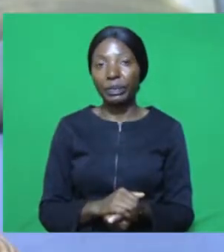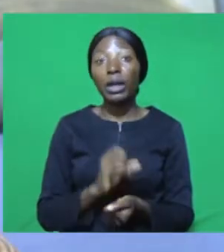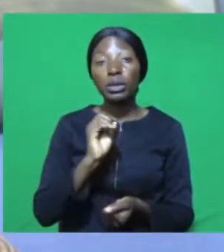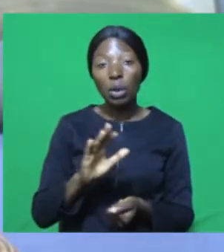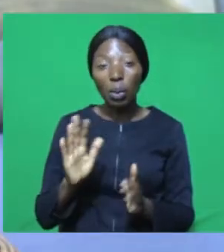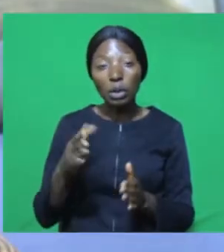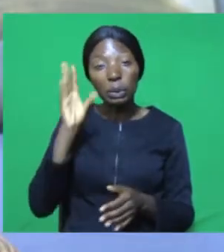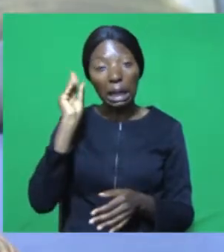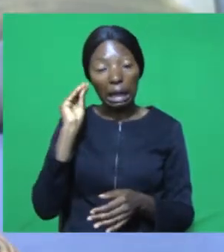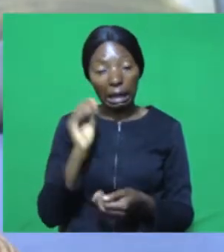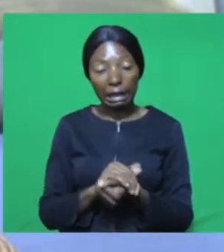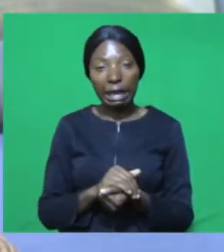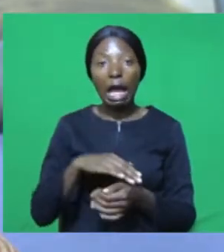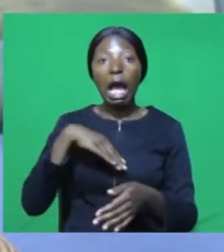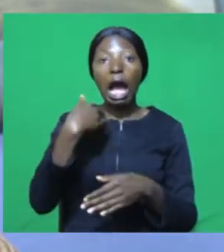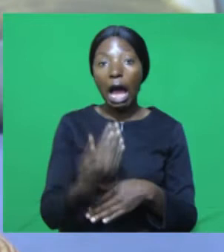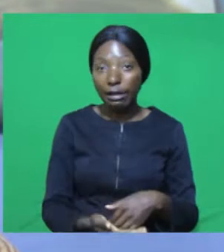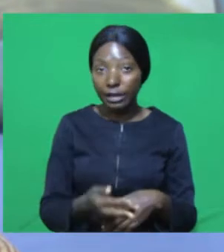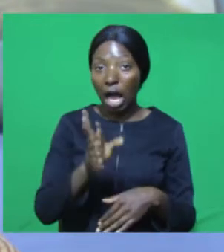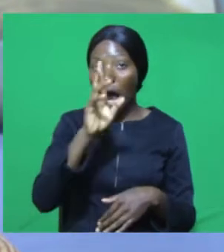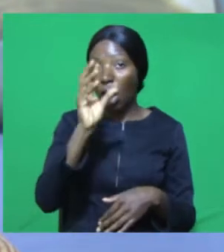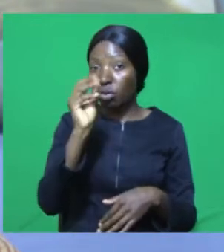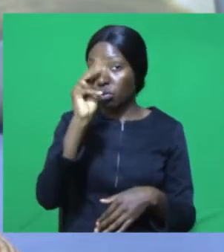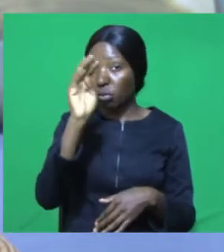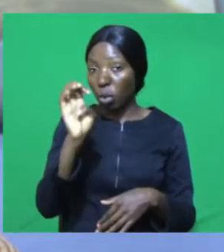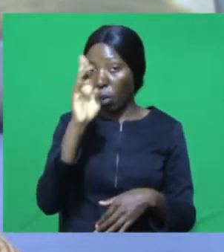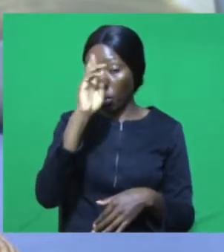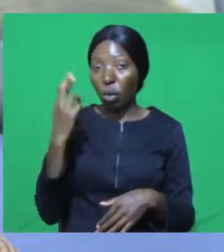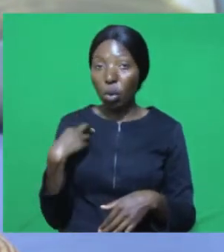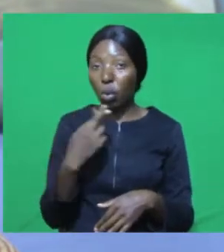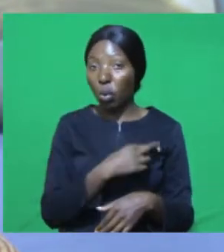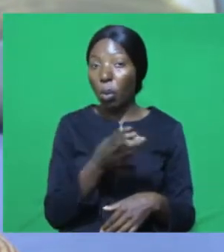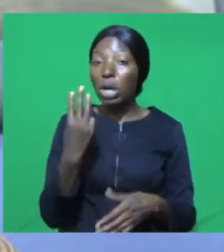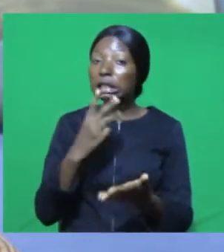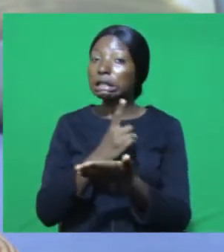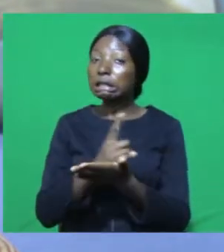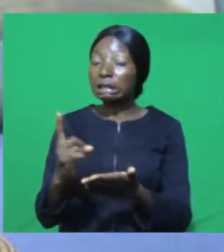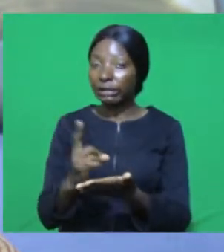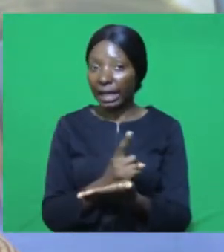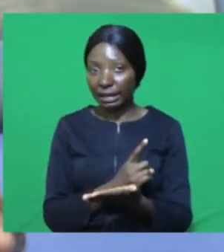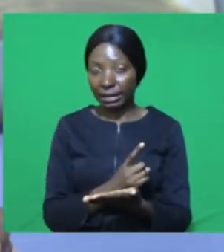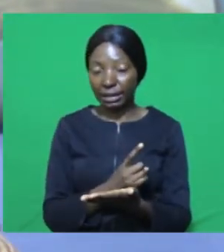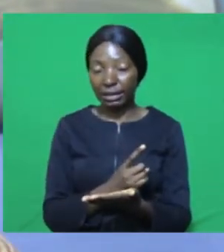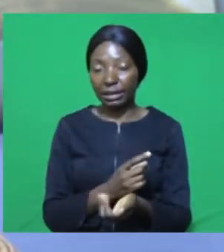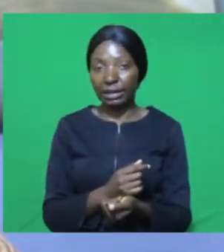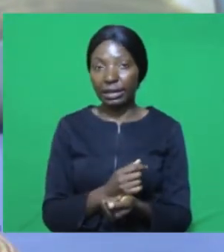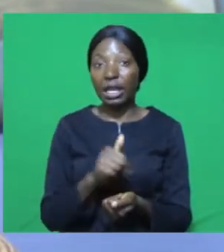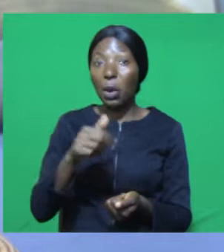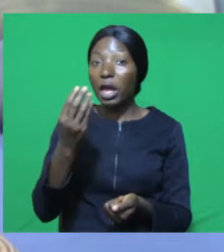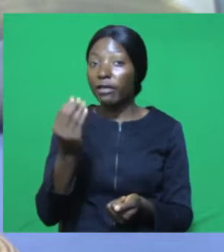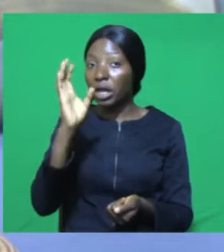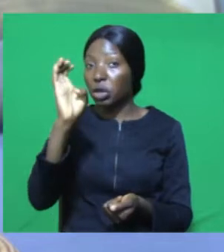Welcome. What you are talking about is that Moshure will divide the Rome into two Europe at the end. Why is Romuka